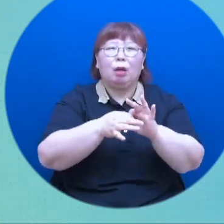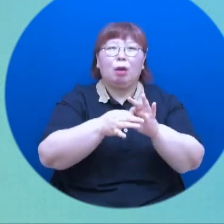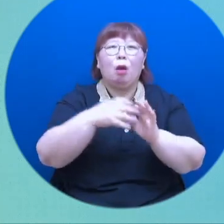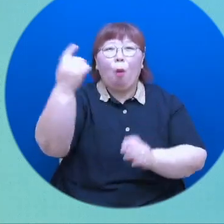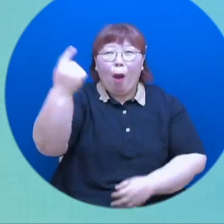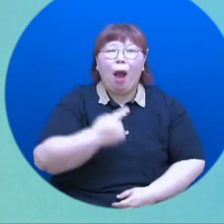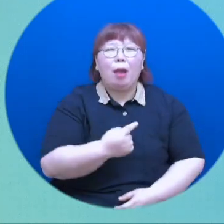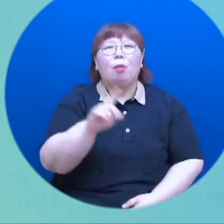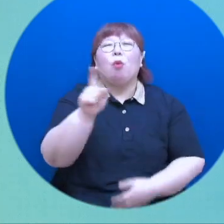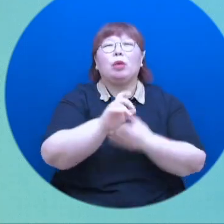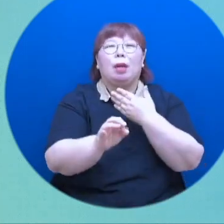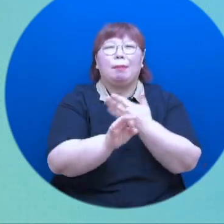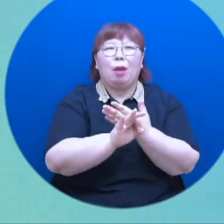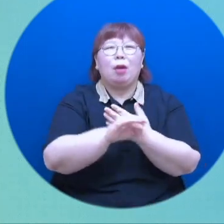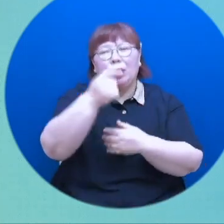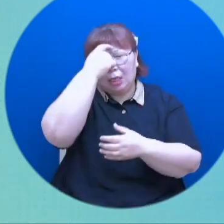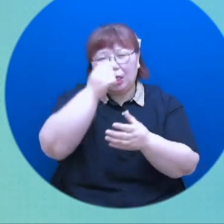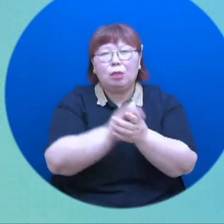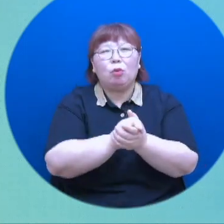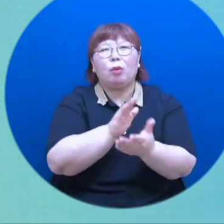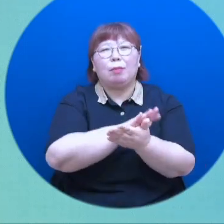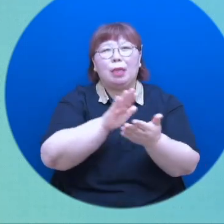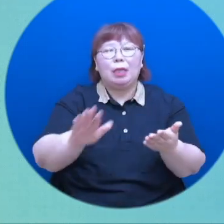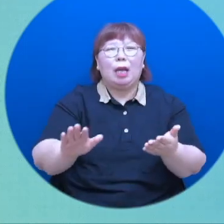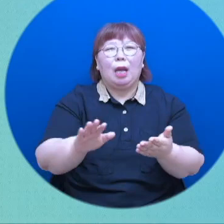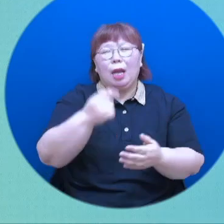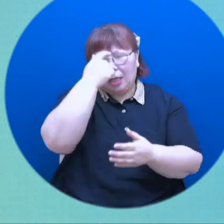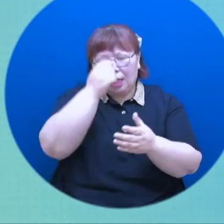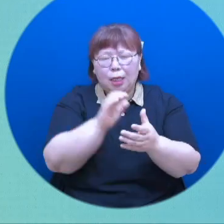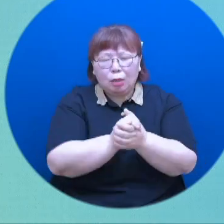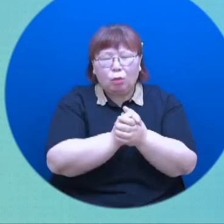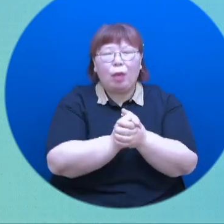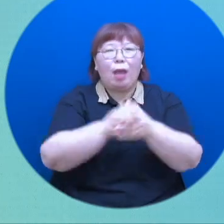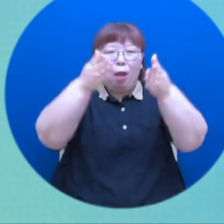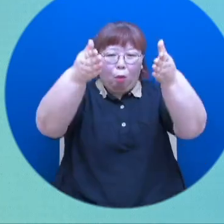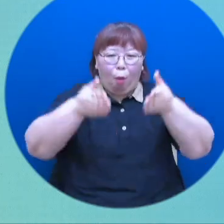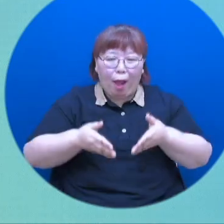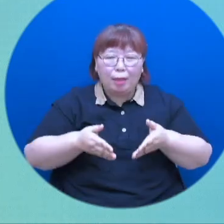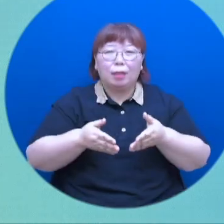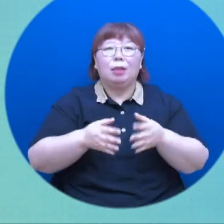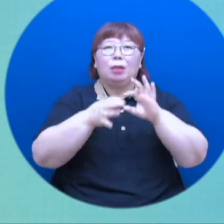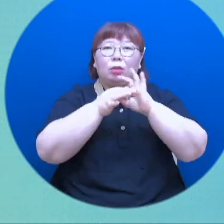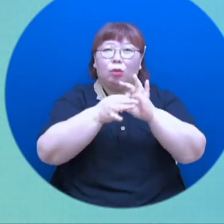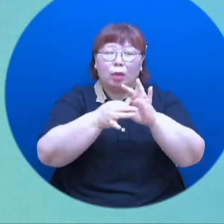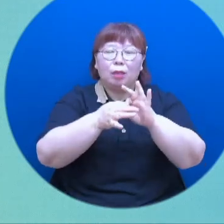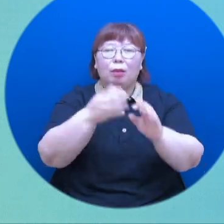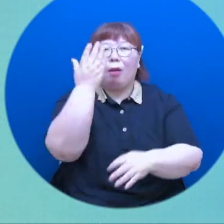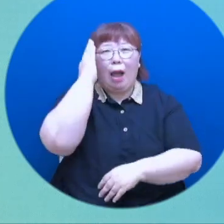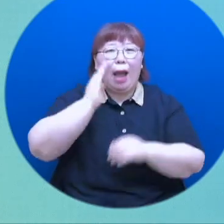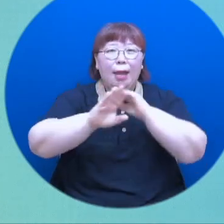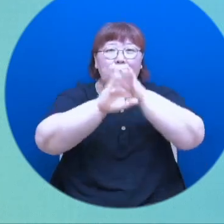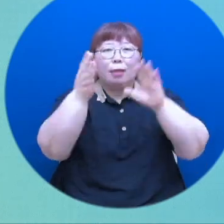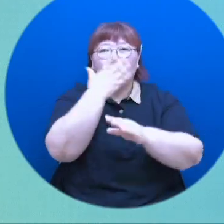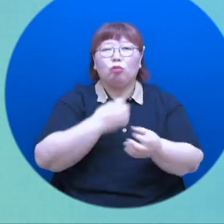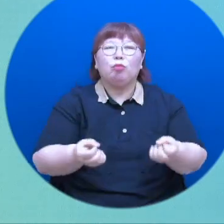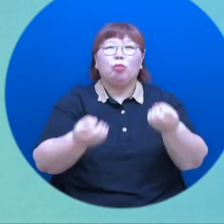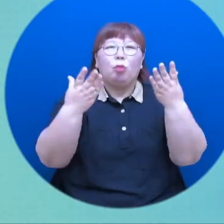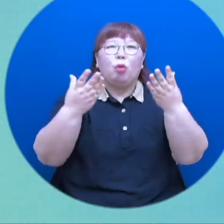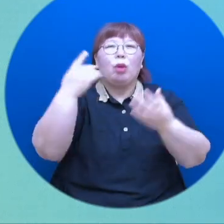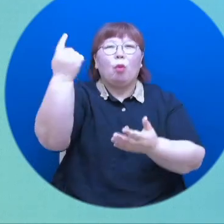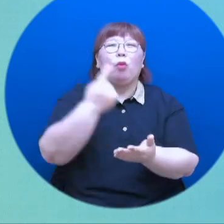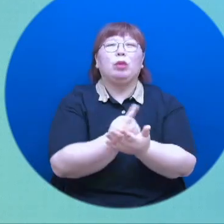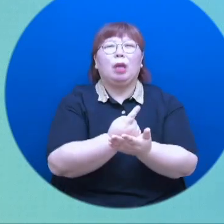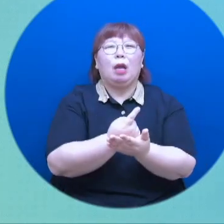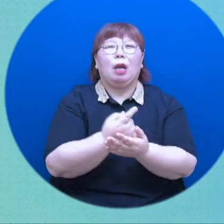뭐냐? 기도입니다. 기도의 파이프를 통하여 여러분 가정에 하늘의 축복이 임합니다. 은혜를 엄청 받은